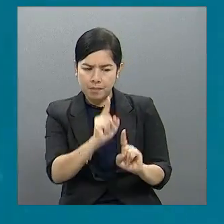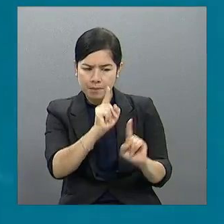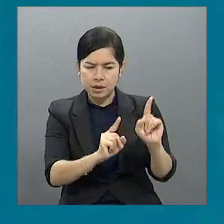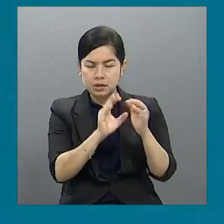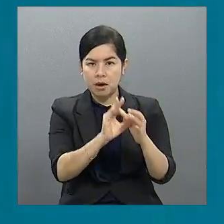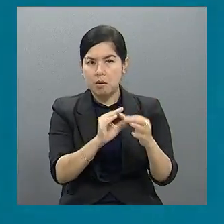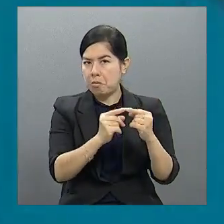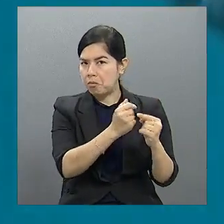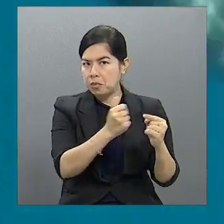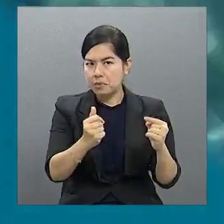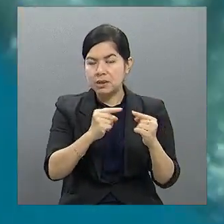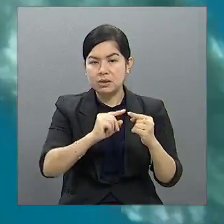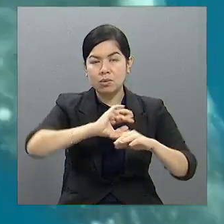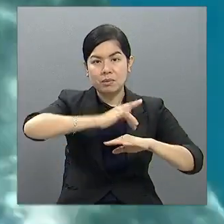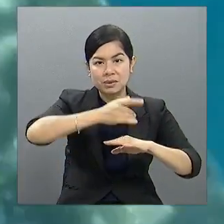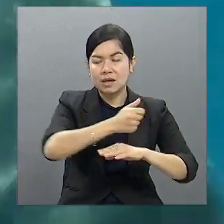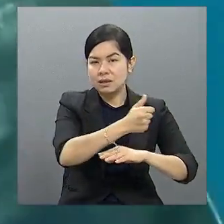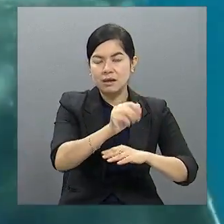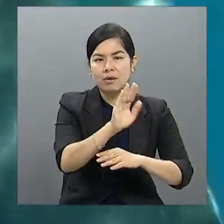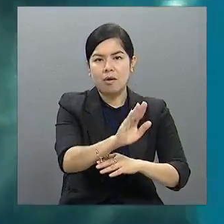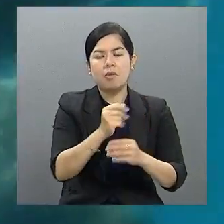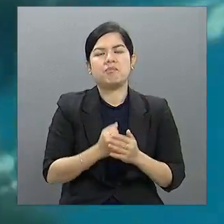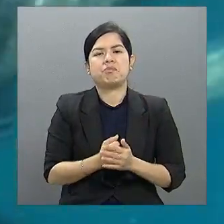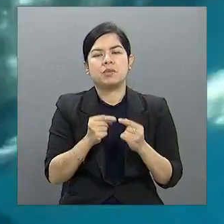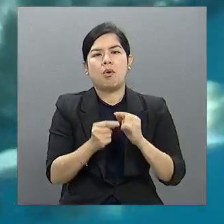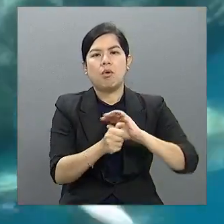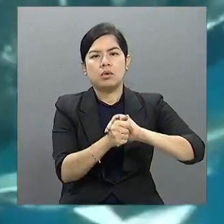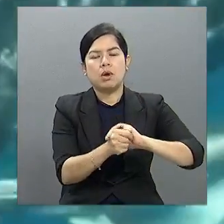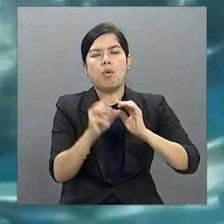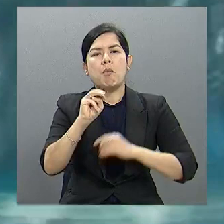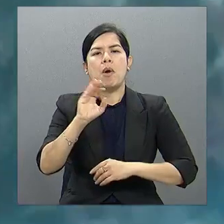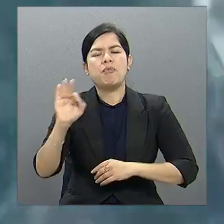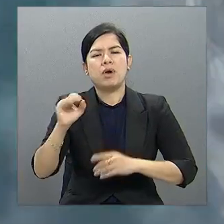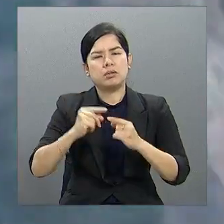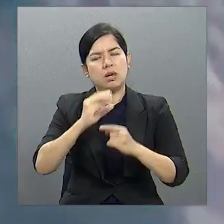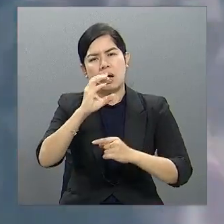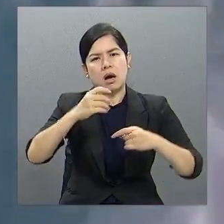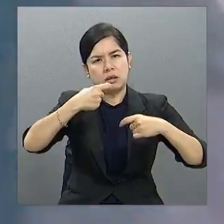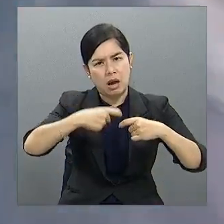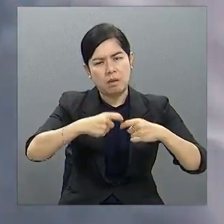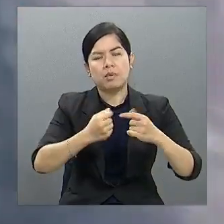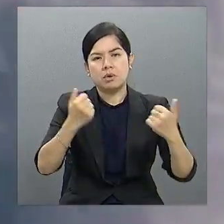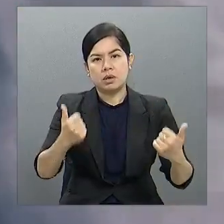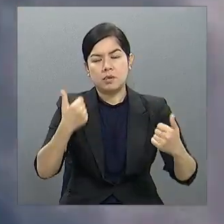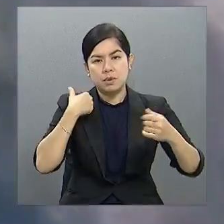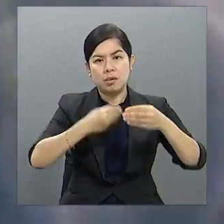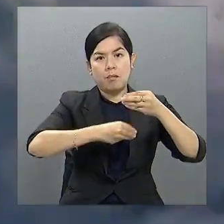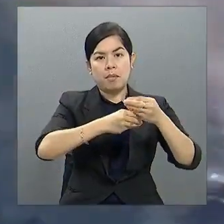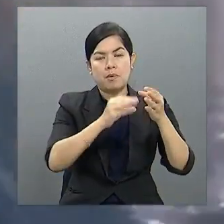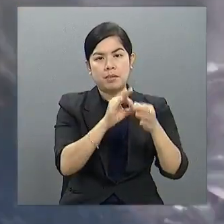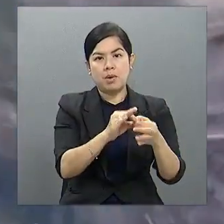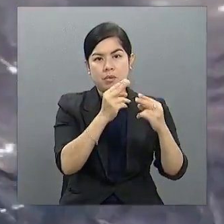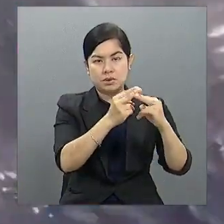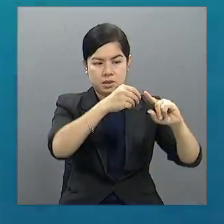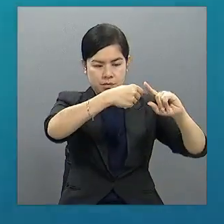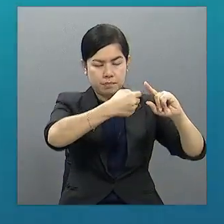ายากค่ะที่มีสถานภาพเป็นสัตว์ใกล้สูญพันธุ์จึงถูกเพิ่มในทะเบียนสัตว์ป่าสงวนลำดับที่18แห่งพระ